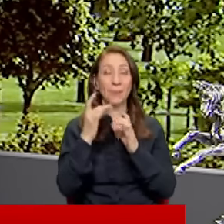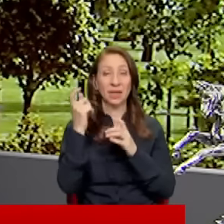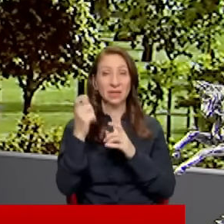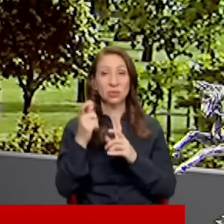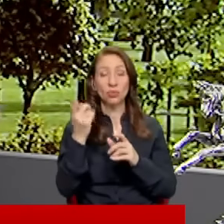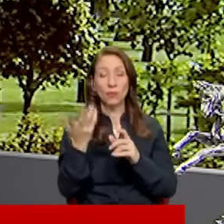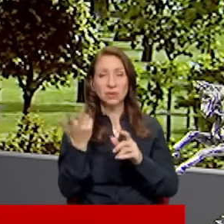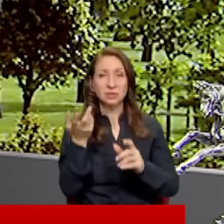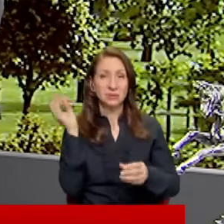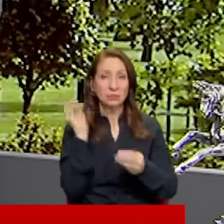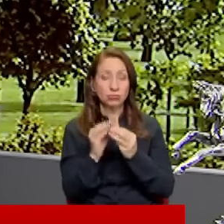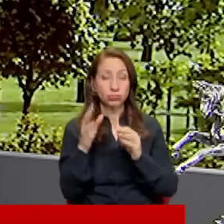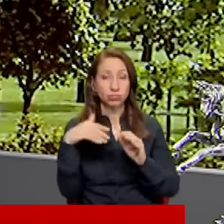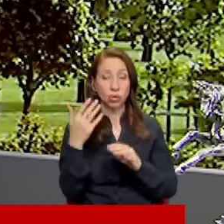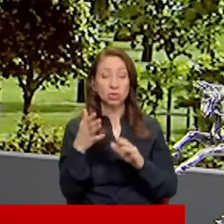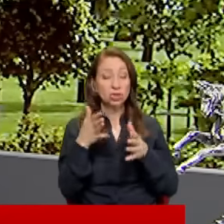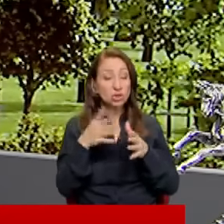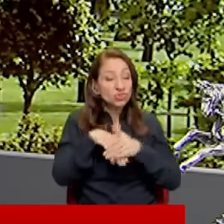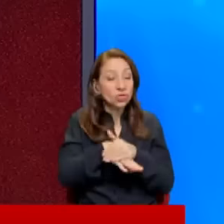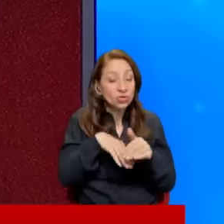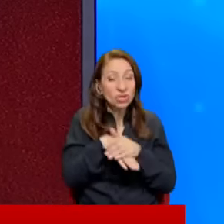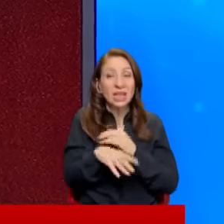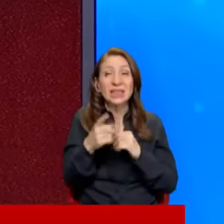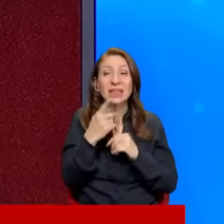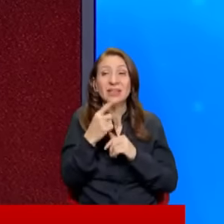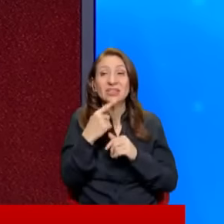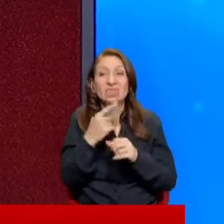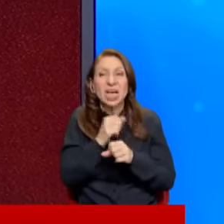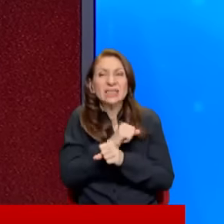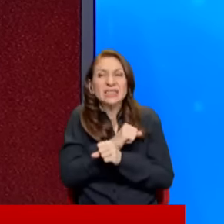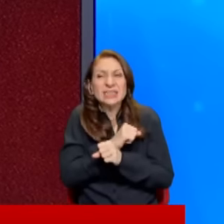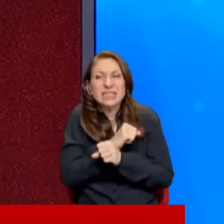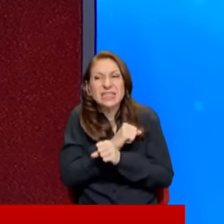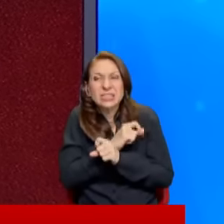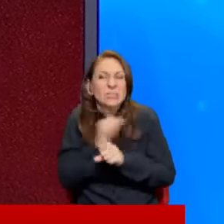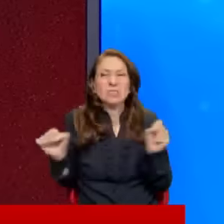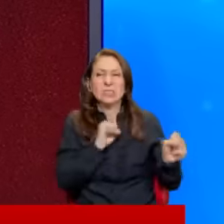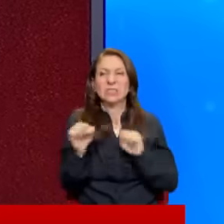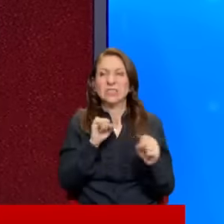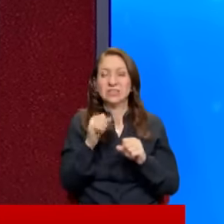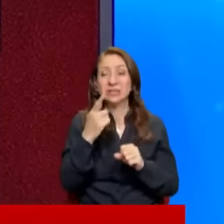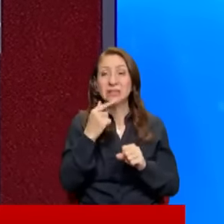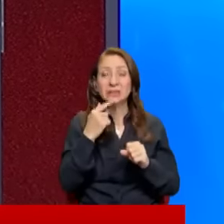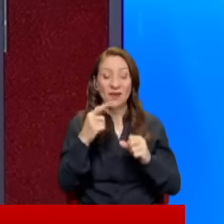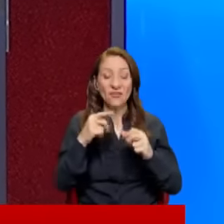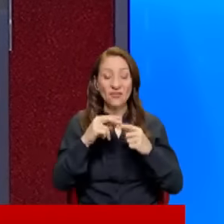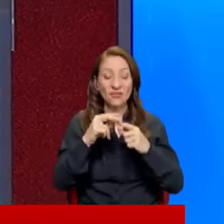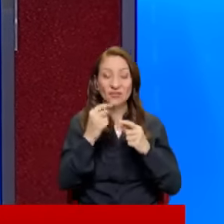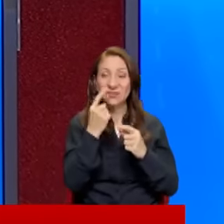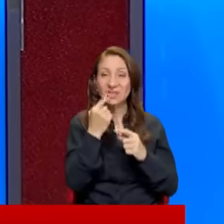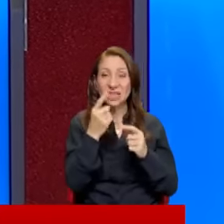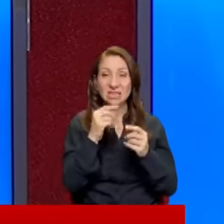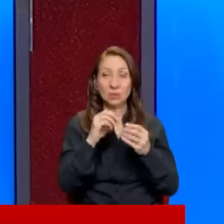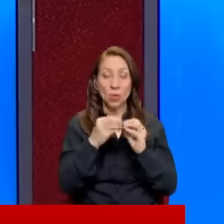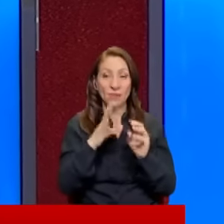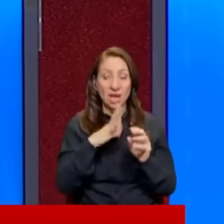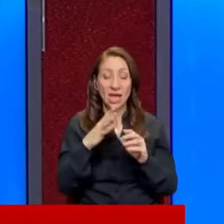soruşturulan sonrası stokçuluk tatlıcıları İsyan ettirdi tatlıcılarda fıstık krizi yaşanıyor